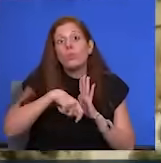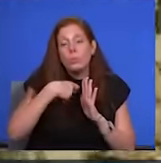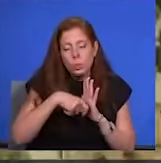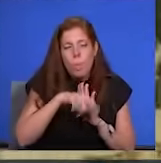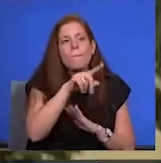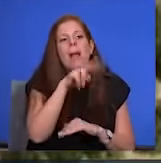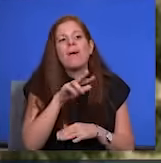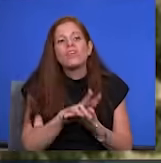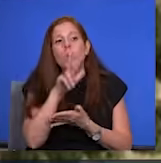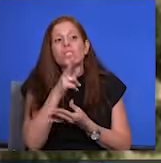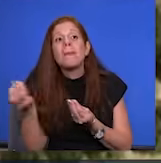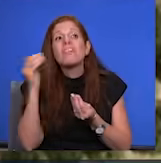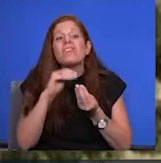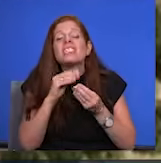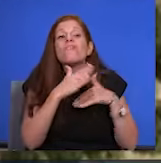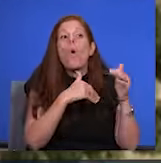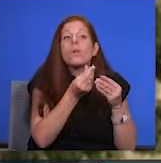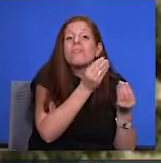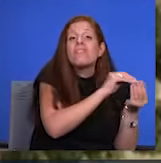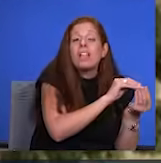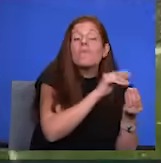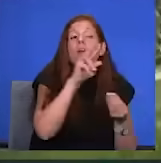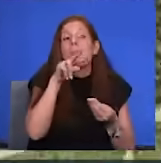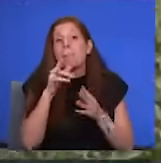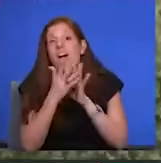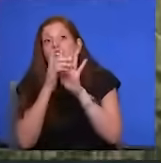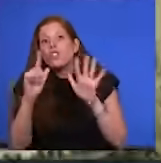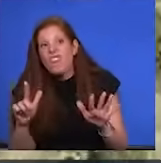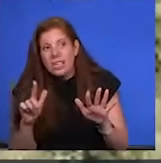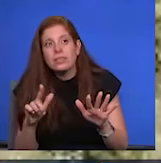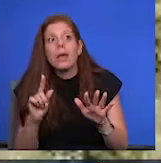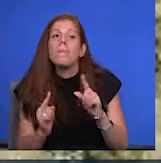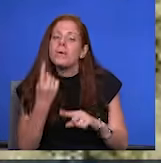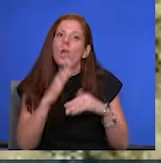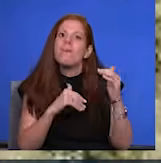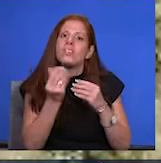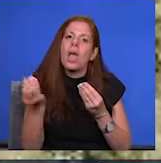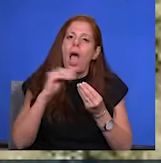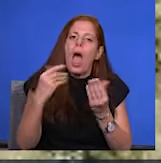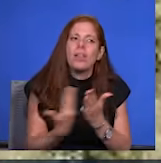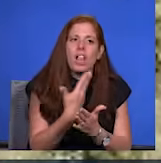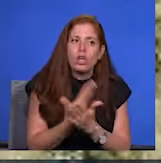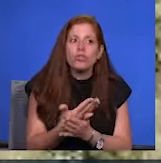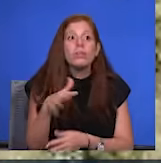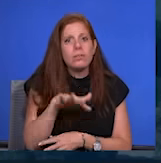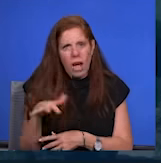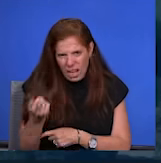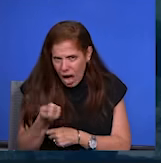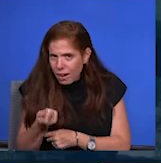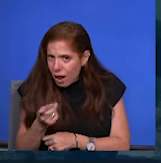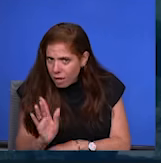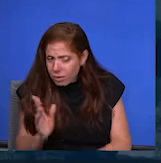ב-2013 מתווסף עוד מבנה, וגם ב-2017 צץ לו מבנה חדש. קרקע חקלאית, כן? התיק לא ריק.